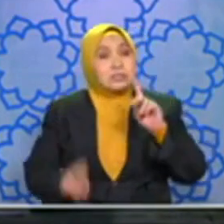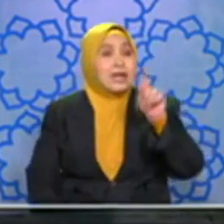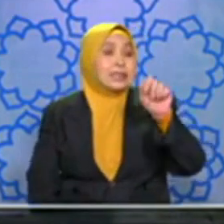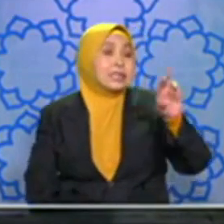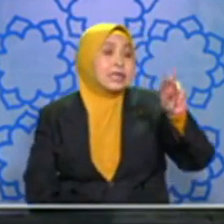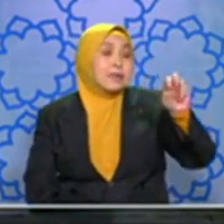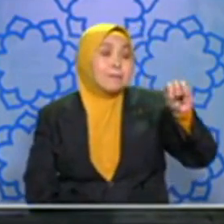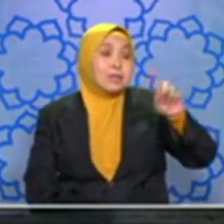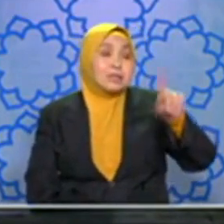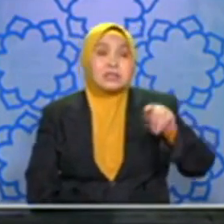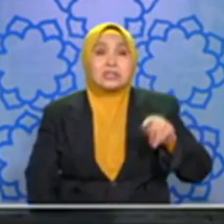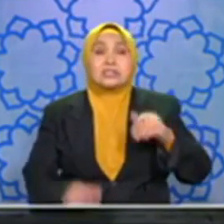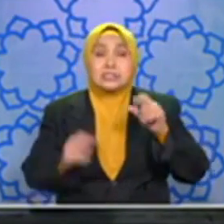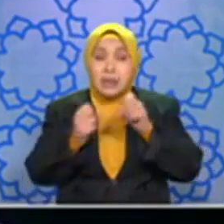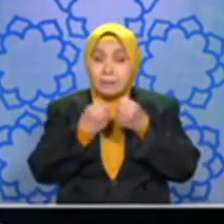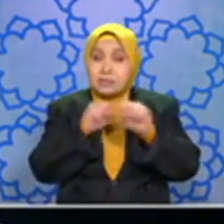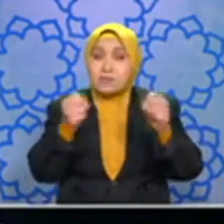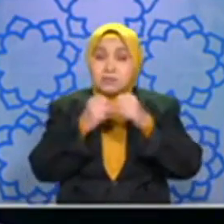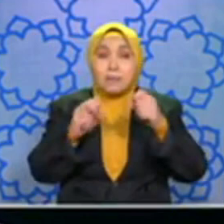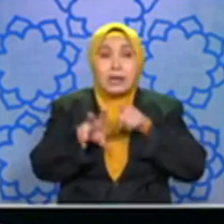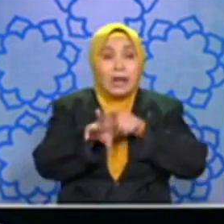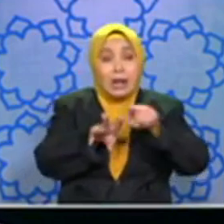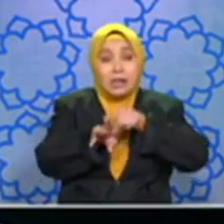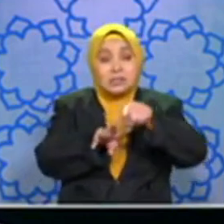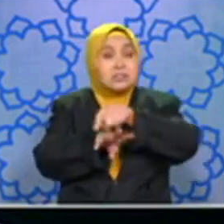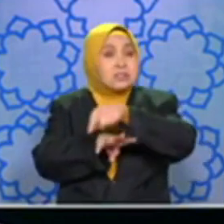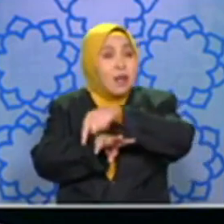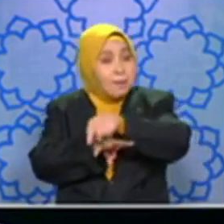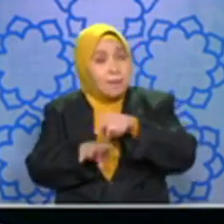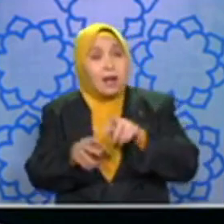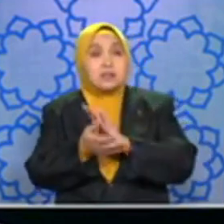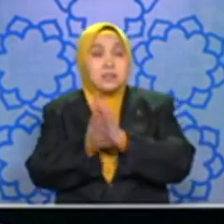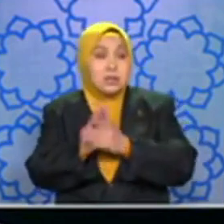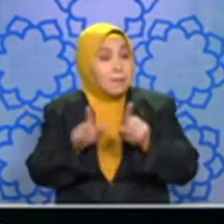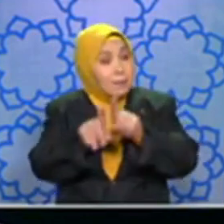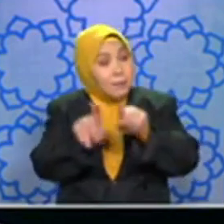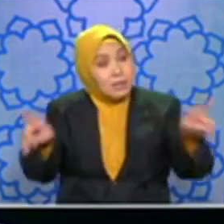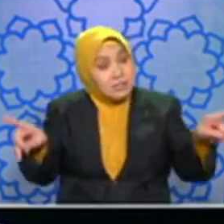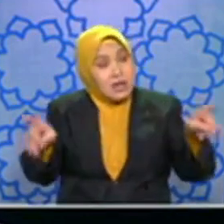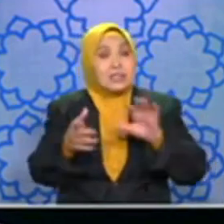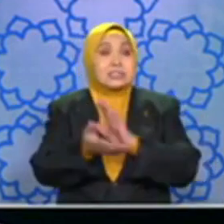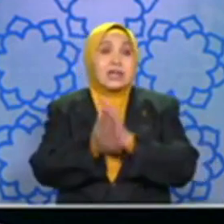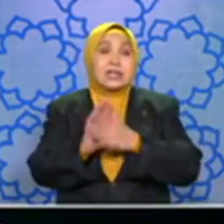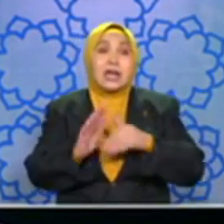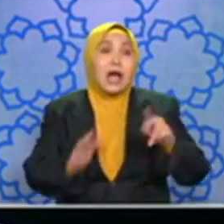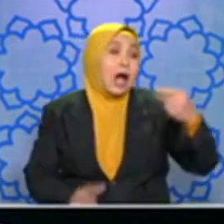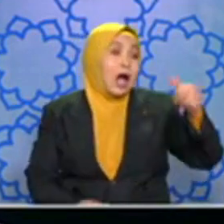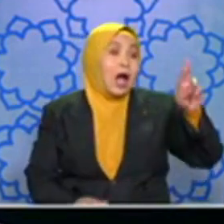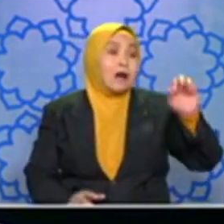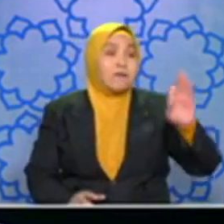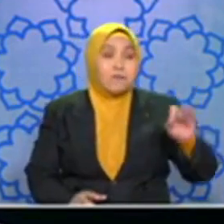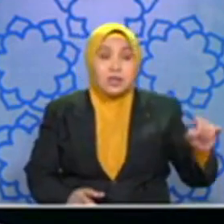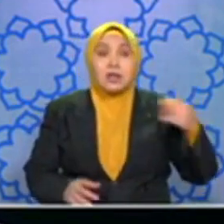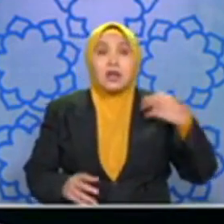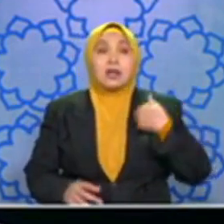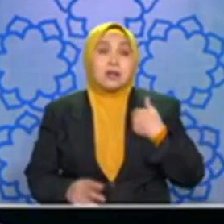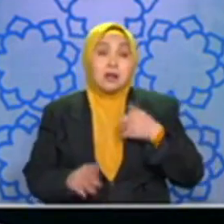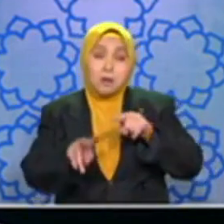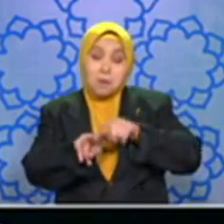Maksudnya siap ada carta tu mudah kita nak faham dia punya perbezaannya, kalimi, harfi, ada muhaffaf dan